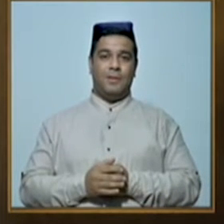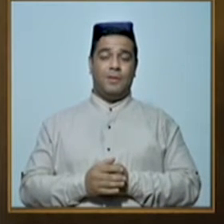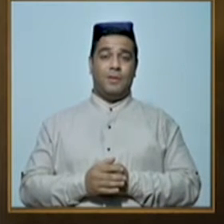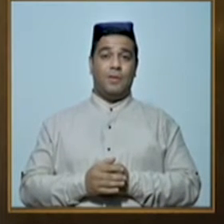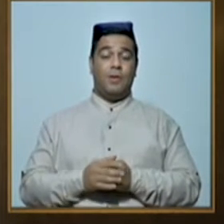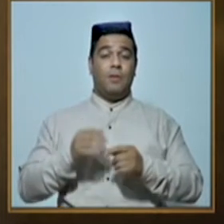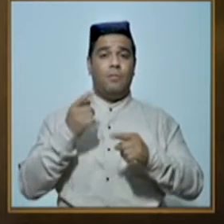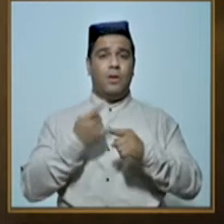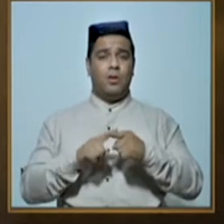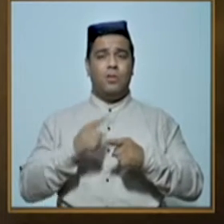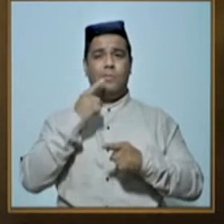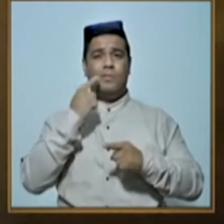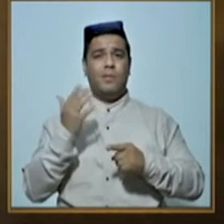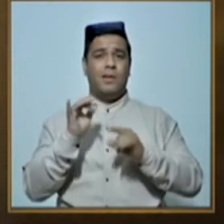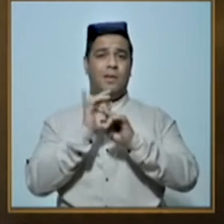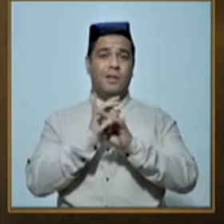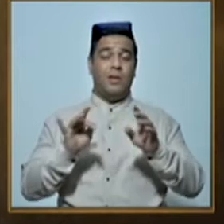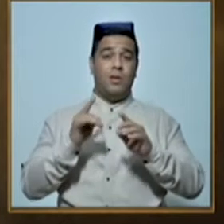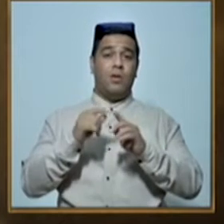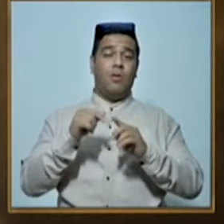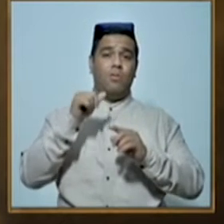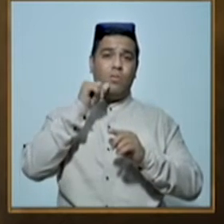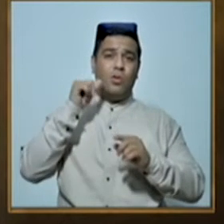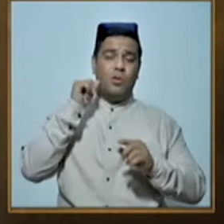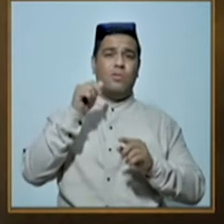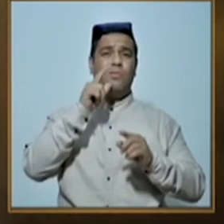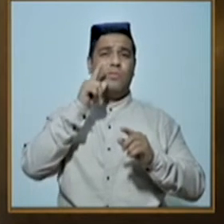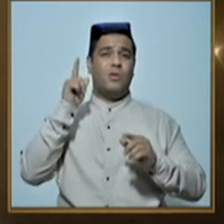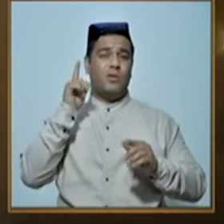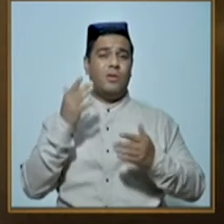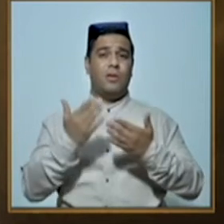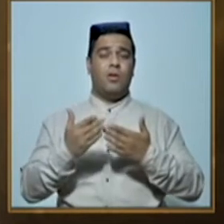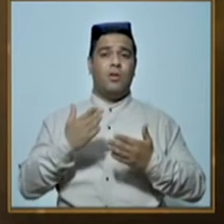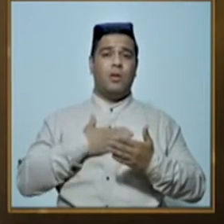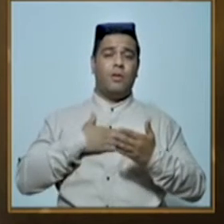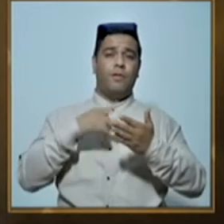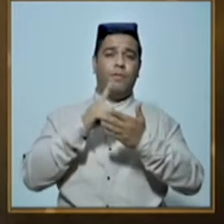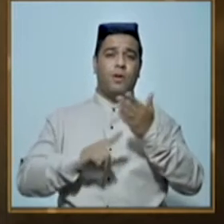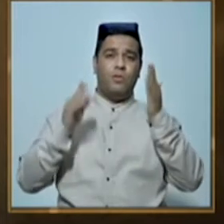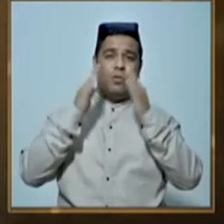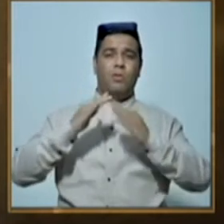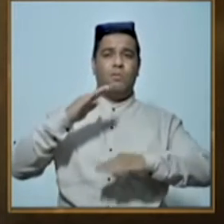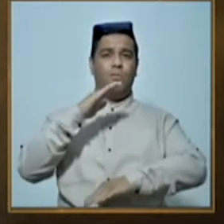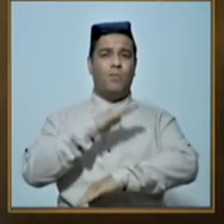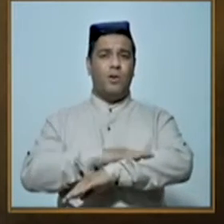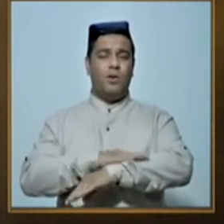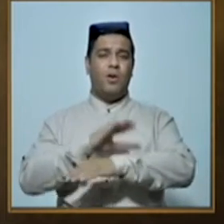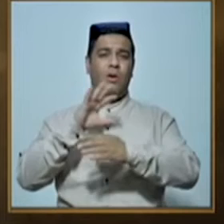Mana shu suhbatlarda avvalgi yillarda dinimiz, diyanatimiz,